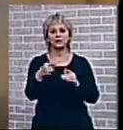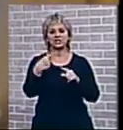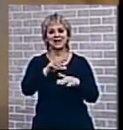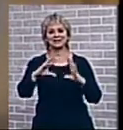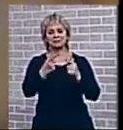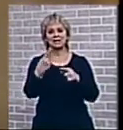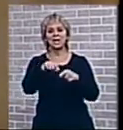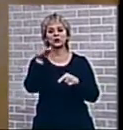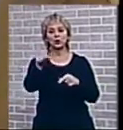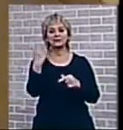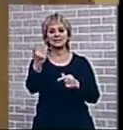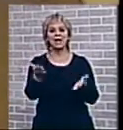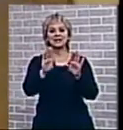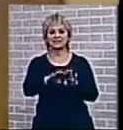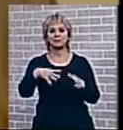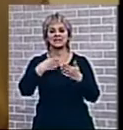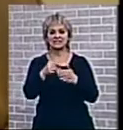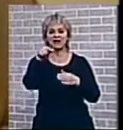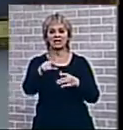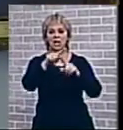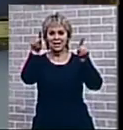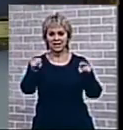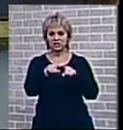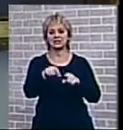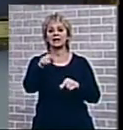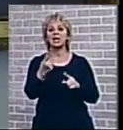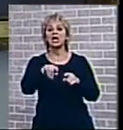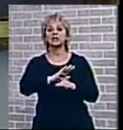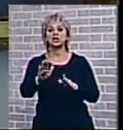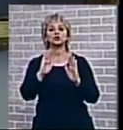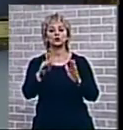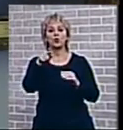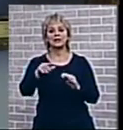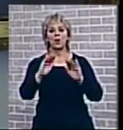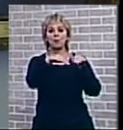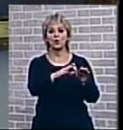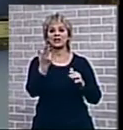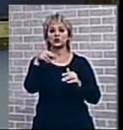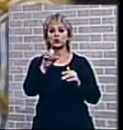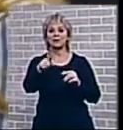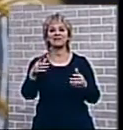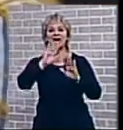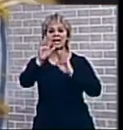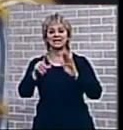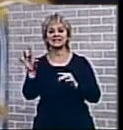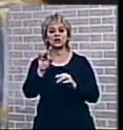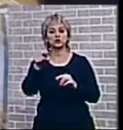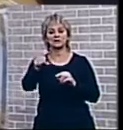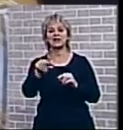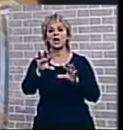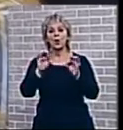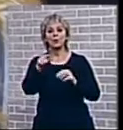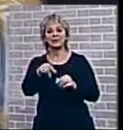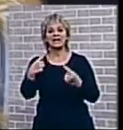этот мир, который он тебе оставил на своих полотнах. И это не только море и штормы. В коллекции Ростовского музея,